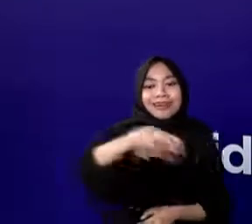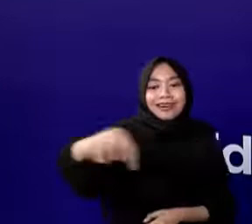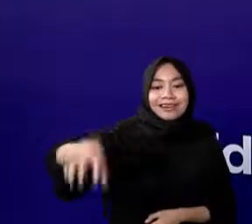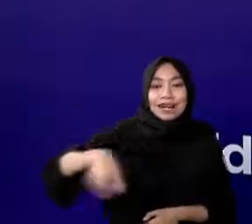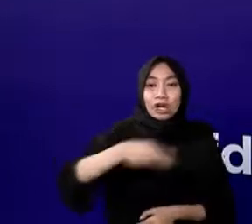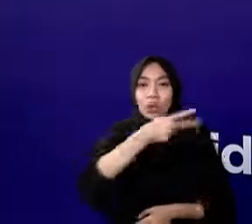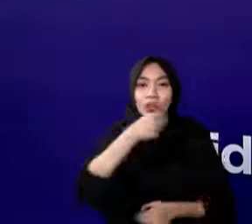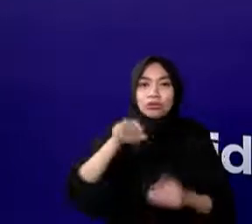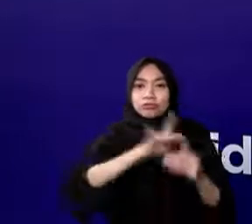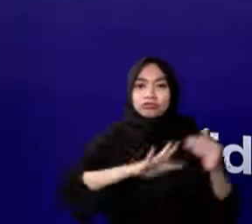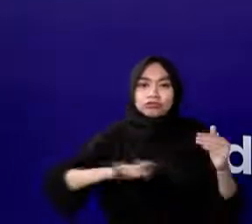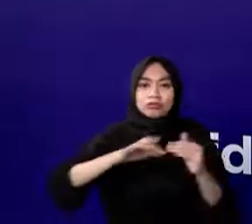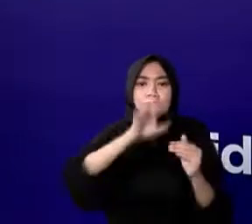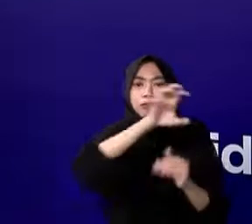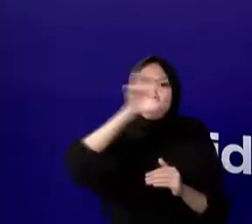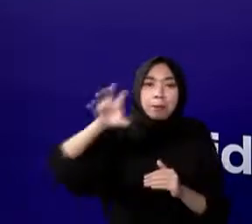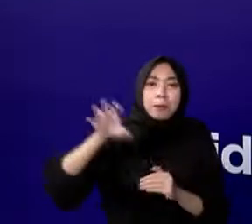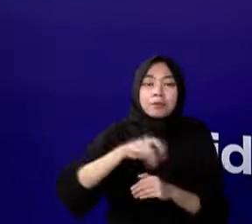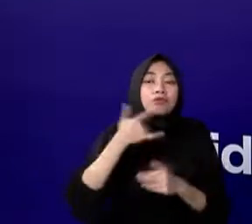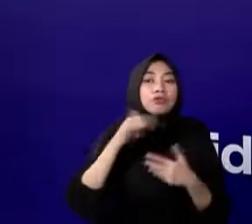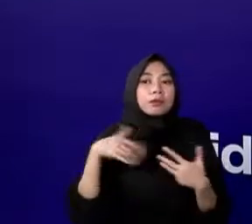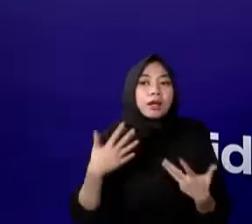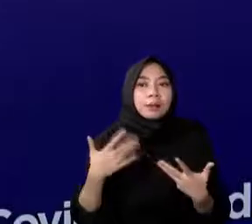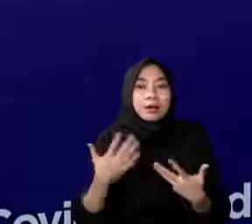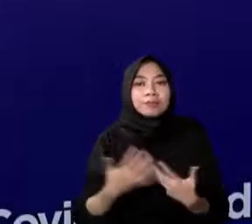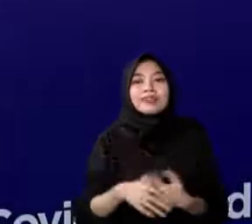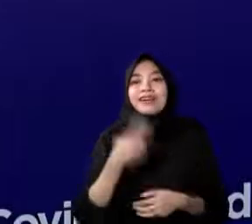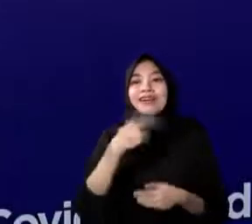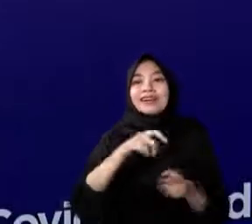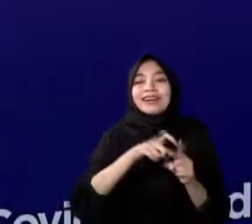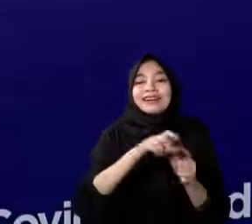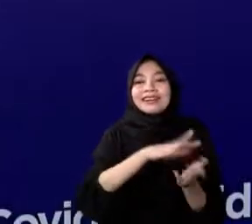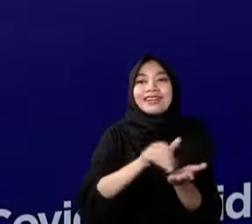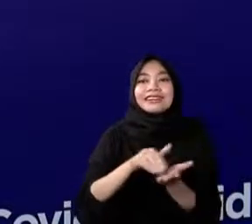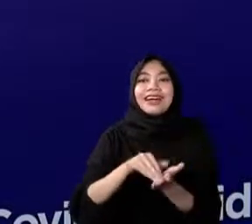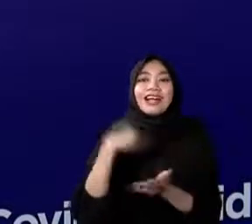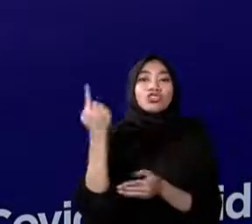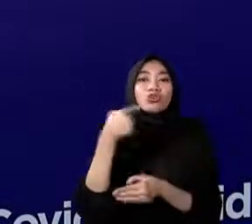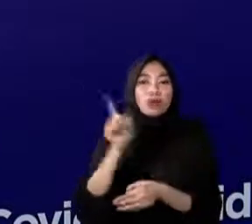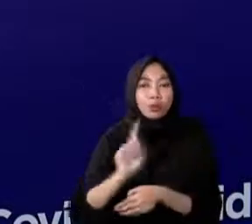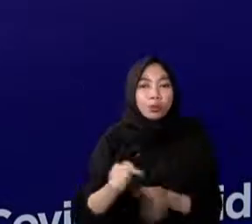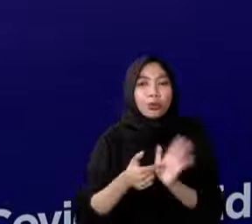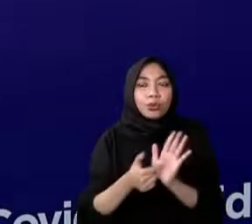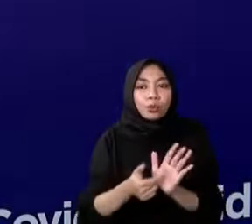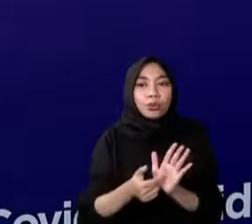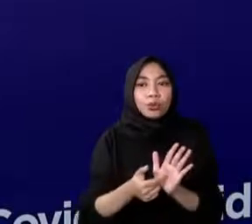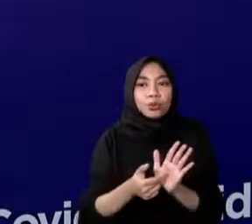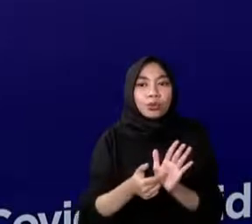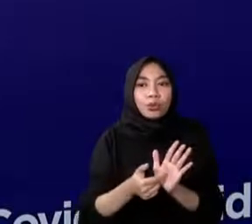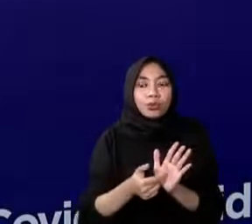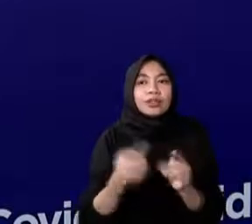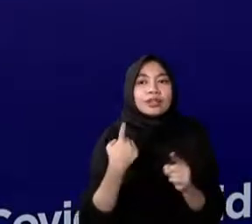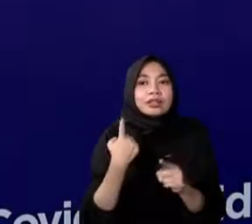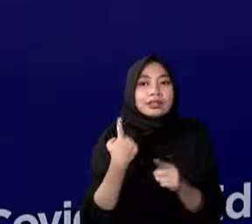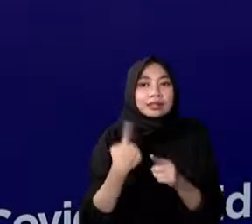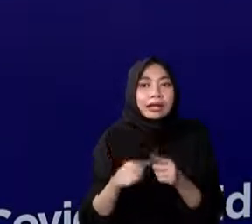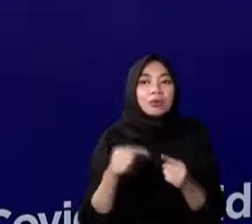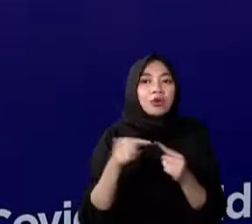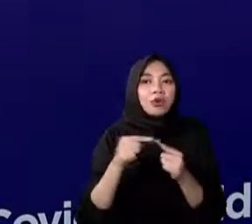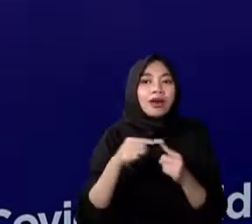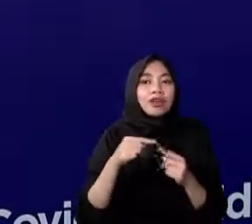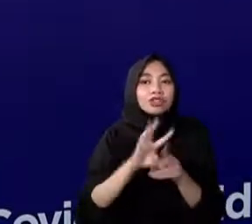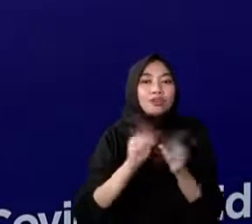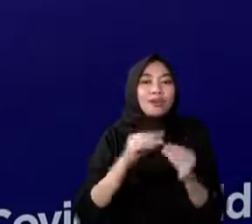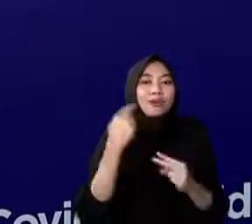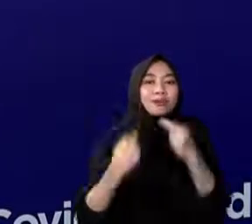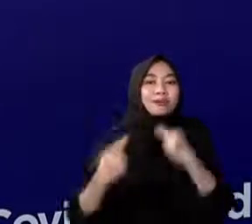bagaimana tuh Mbak Dewi? Sebelum masuk ke daerah, kita masih ke nasional, tapi saya mau bawa Mbak Putri untuk lebih paham terkait dengan jumlah pemeriksaan. Ini